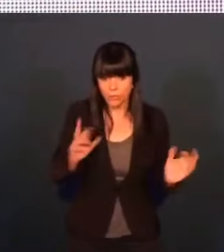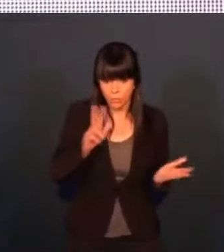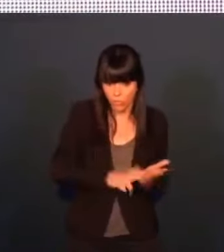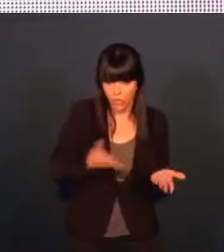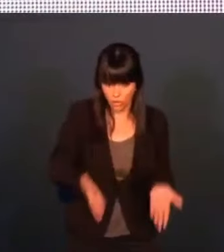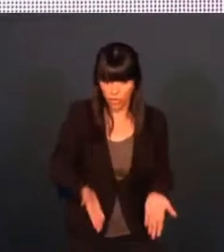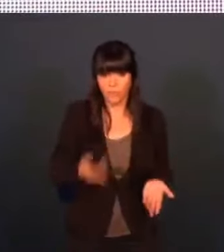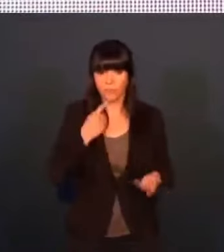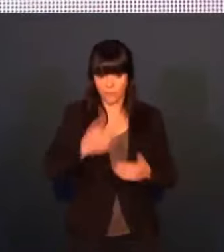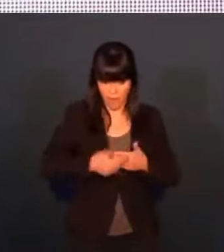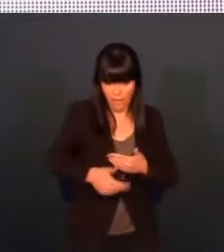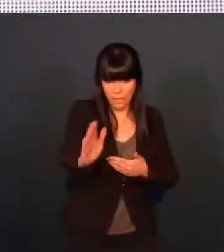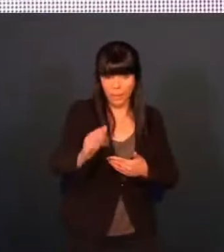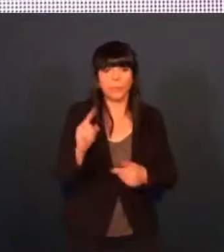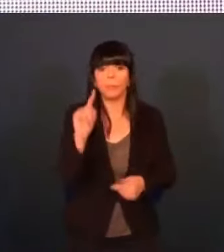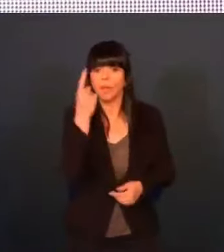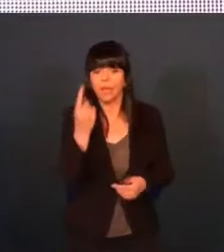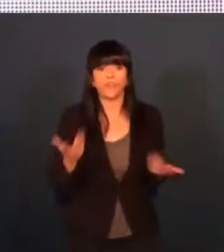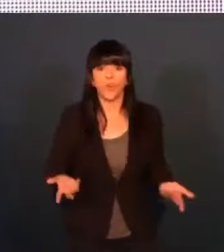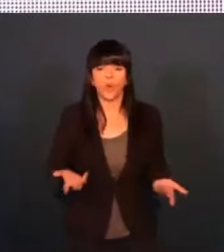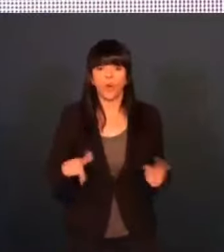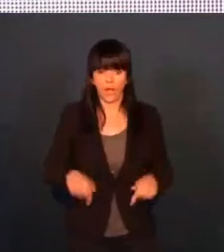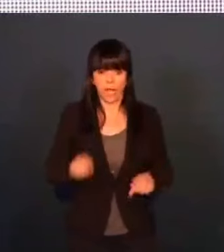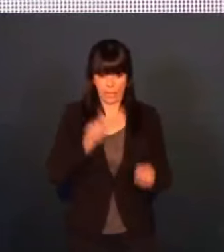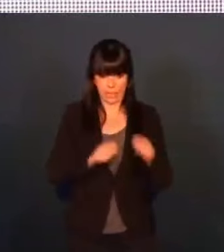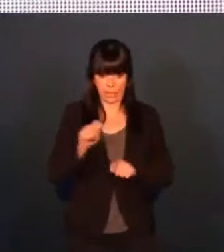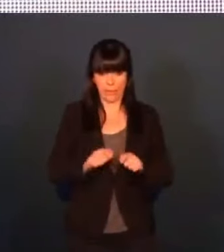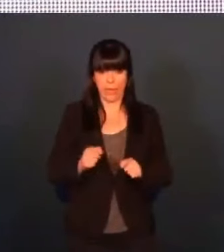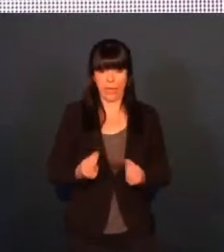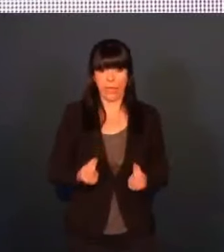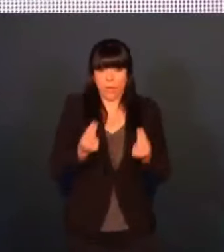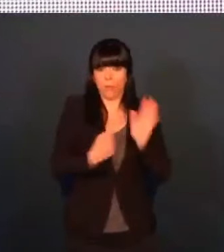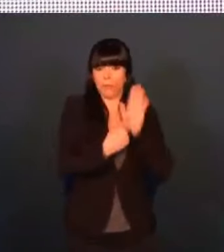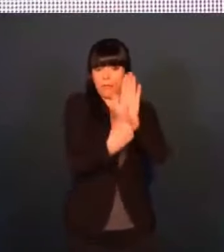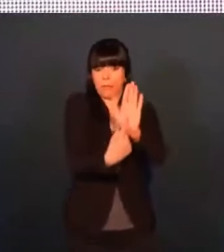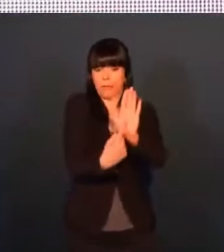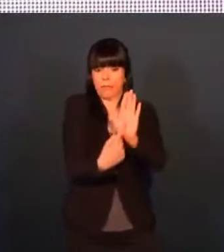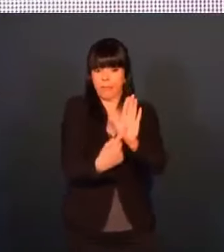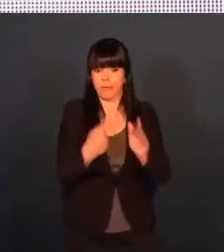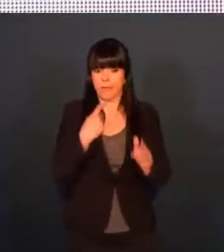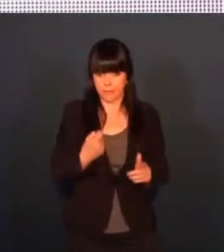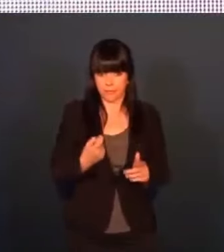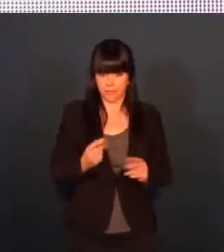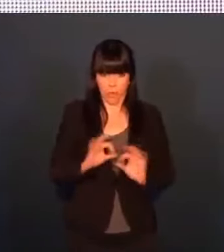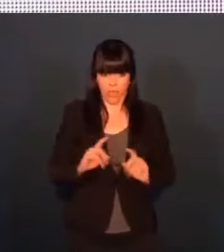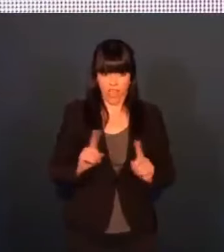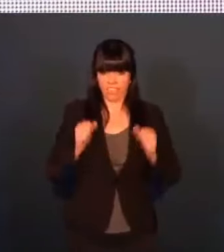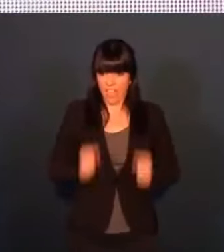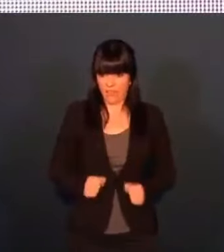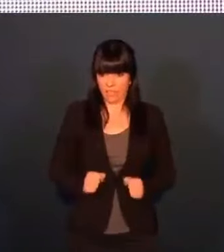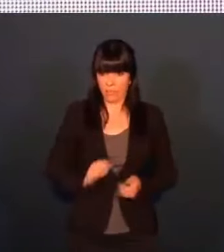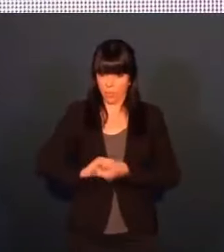и така нататък. Първо, създаване на борд от представители, излъчени от двете коалиции, преди започване